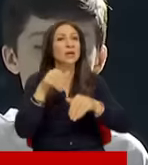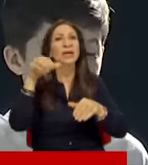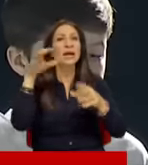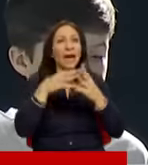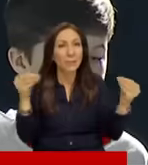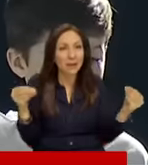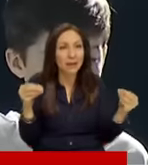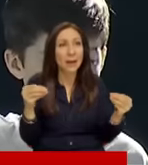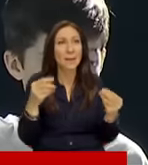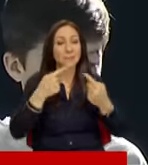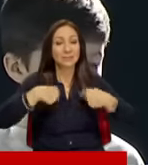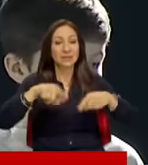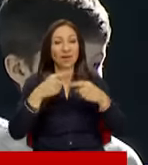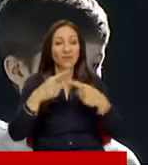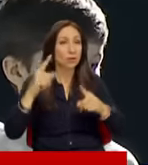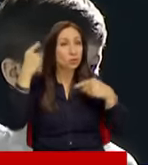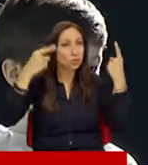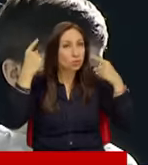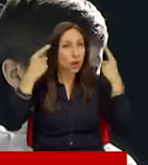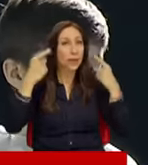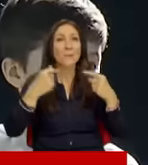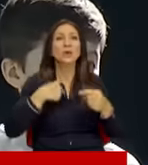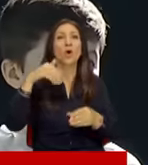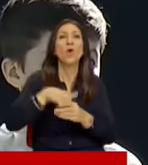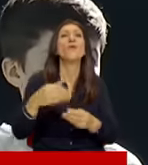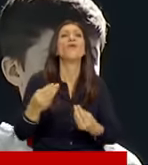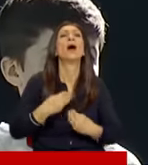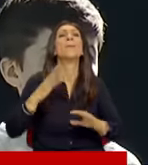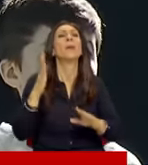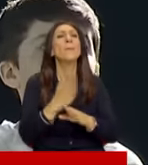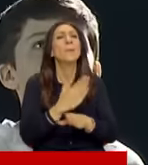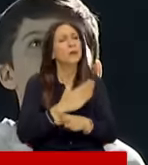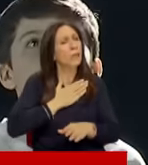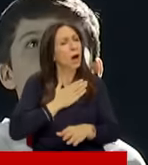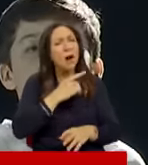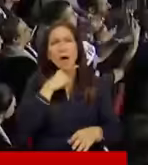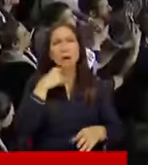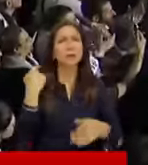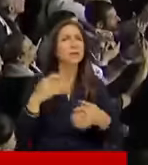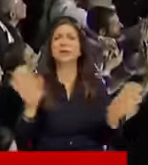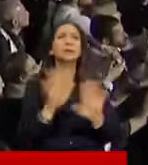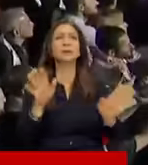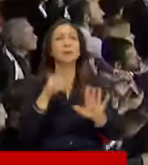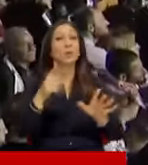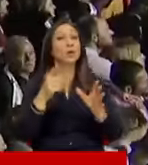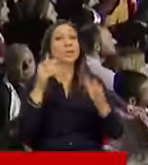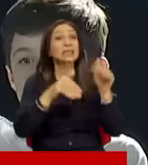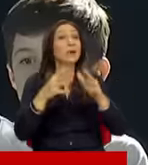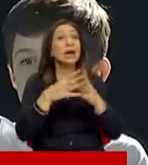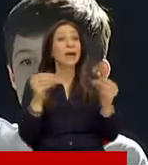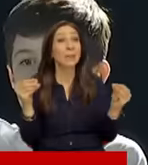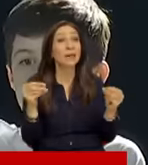kaybedeni, bizden farklı düşünen, bize oy vermeyen hemşerilerimiz asla değildir. Bu seçimin